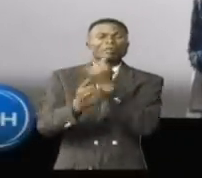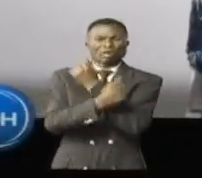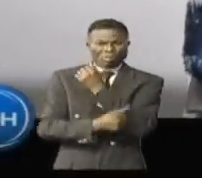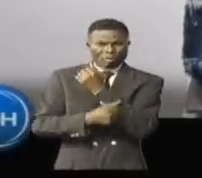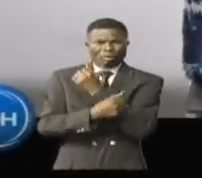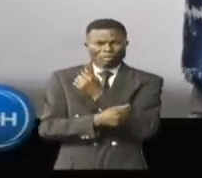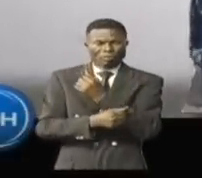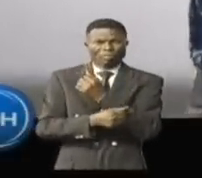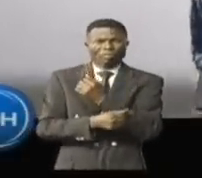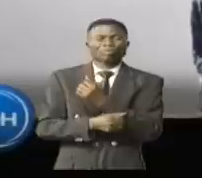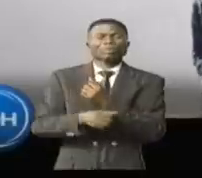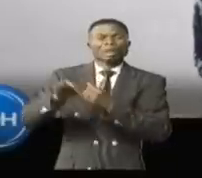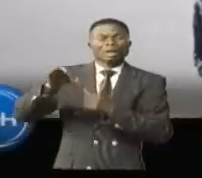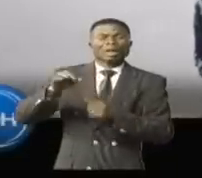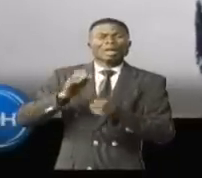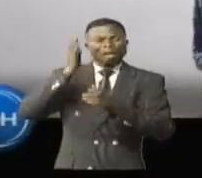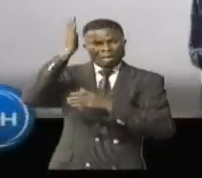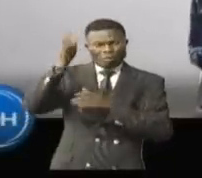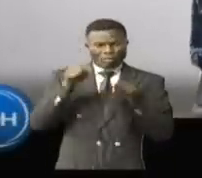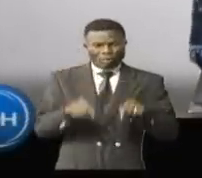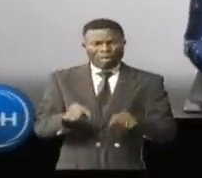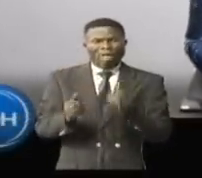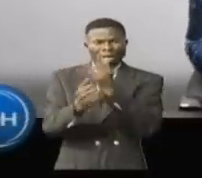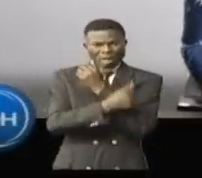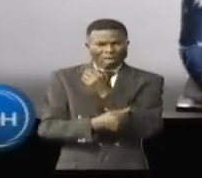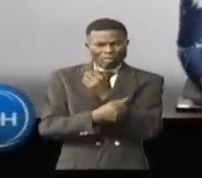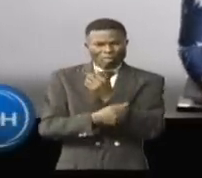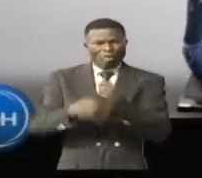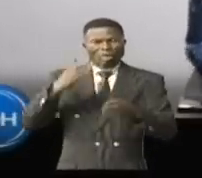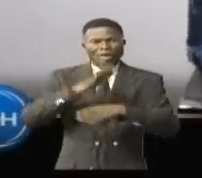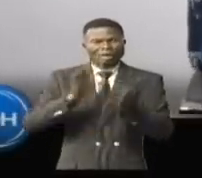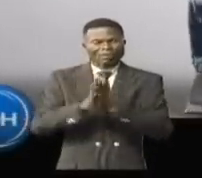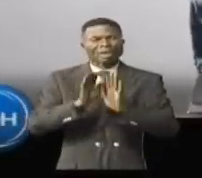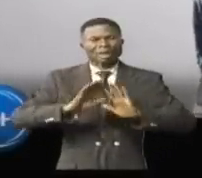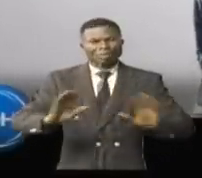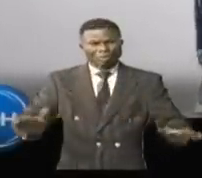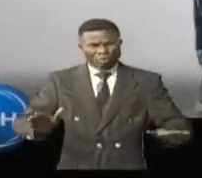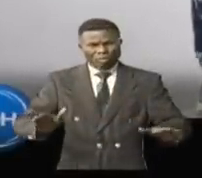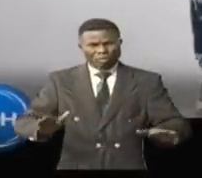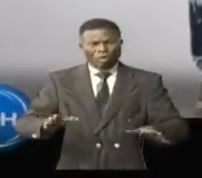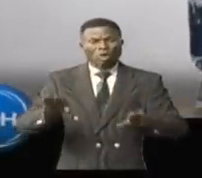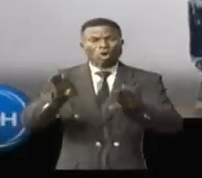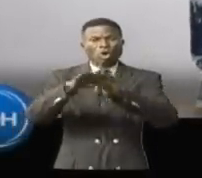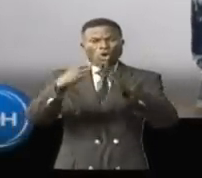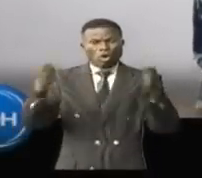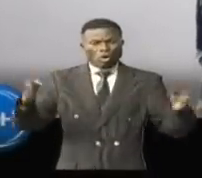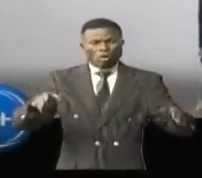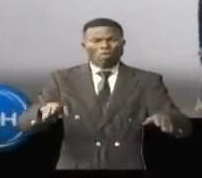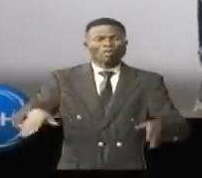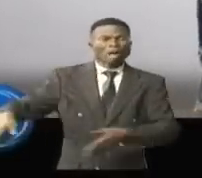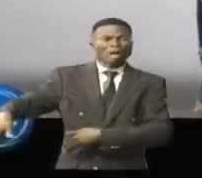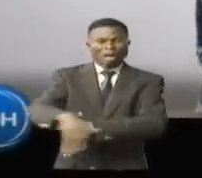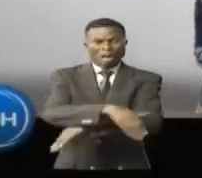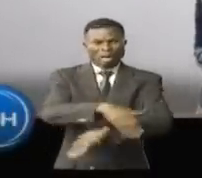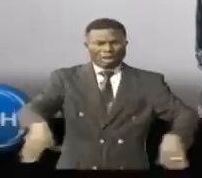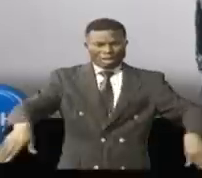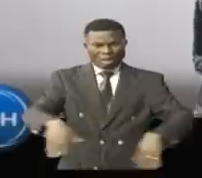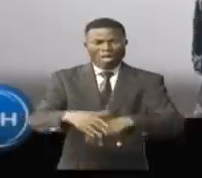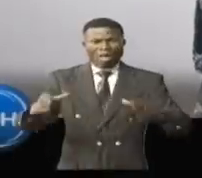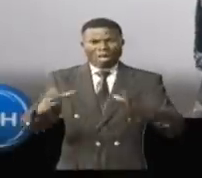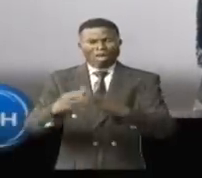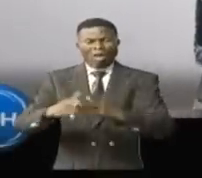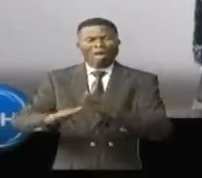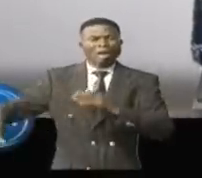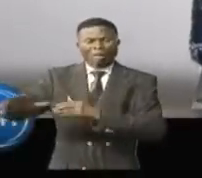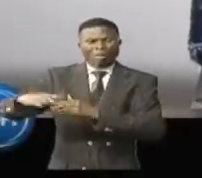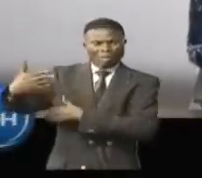son capital humain. Le pays doit être assez compétitif. On est en train d'ouvrir nos frontières avec tous les